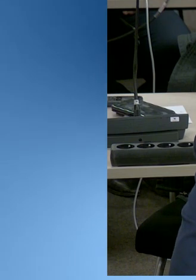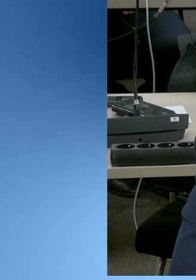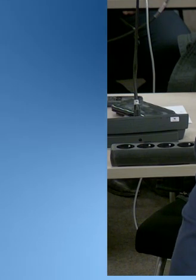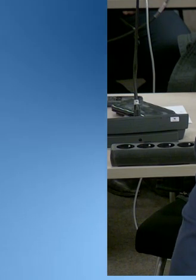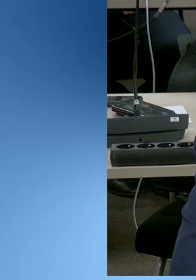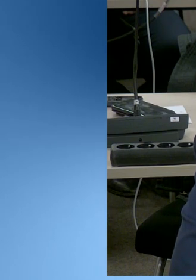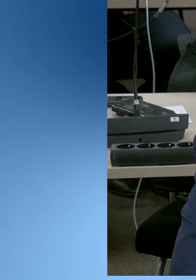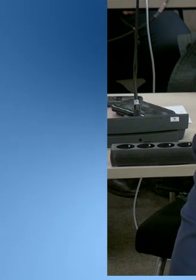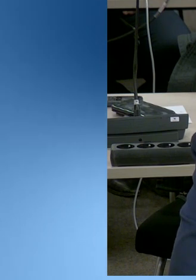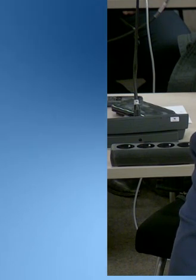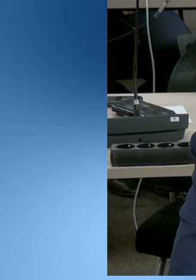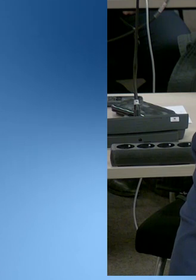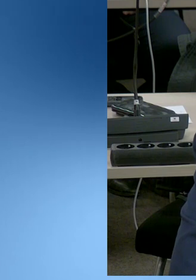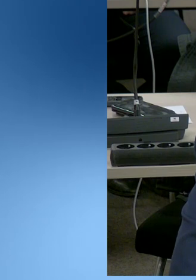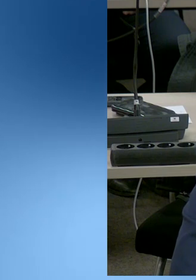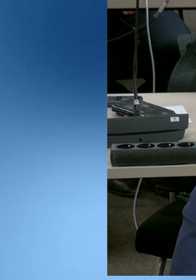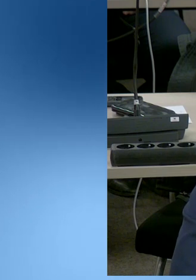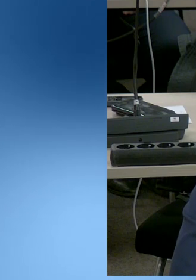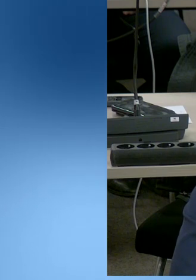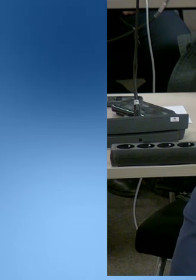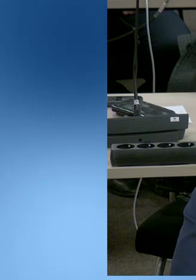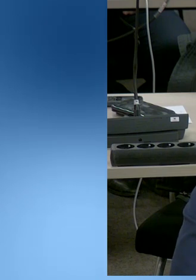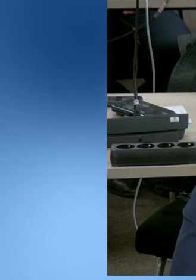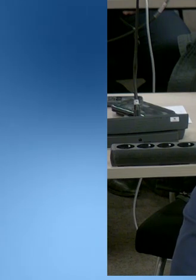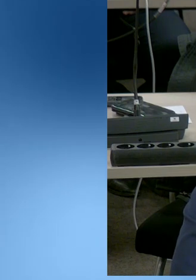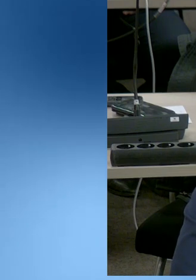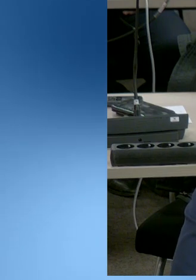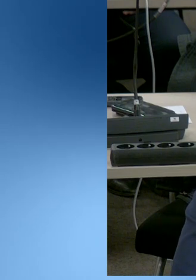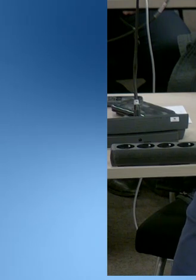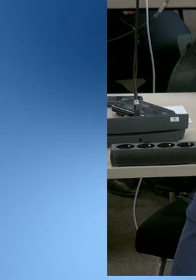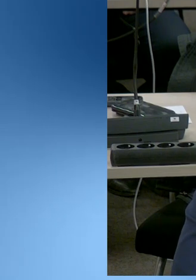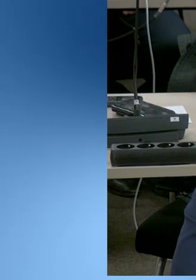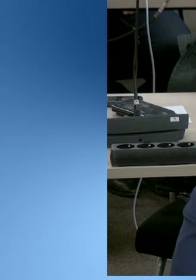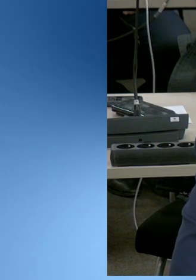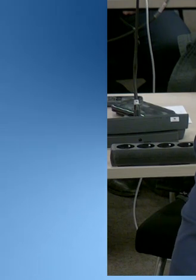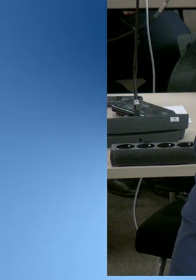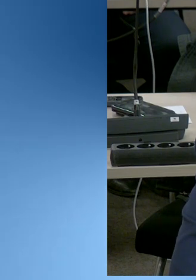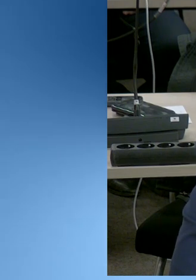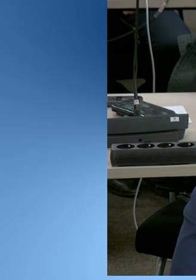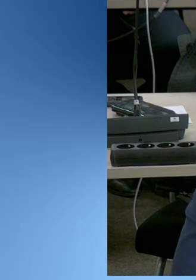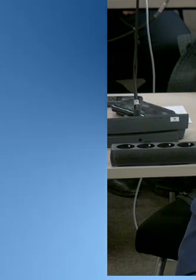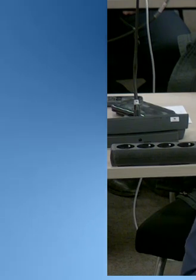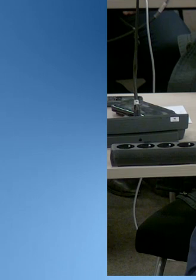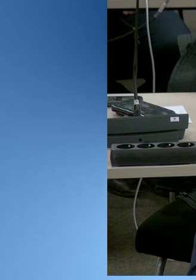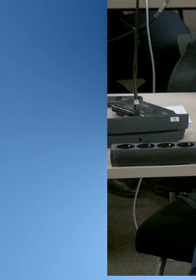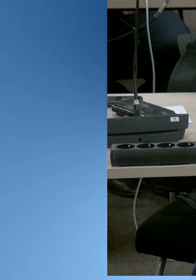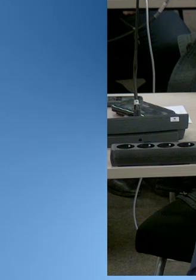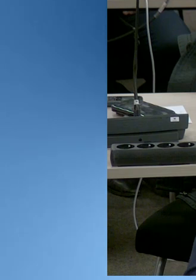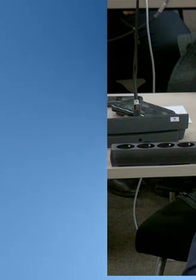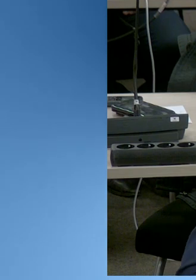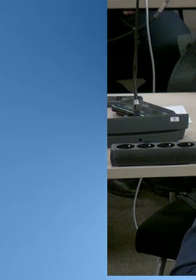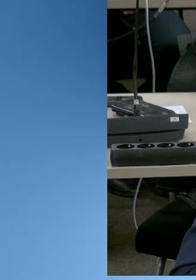territoire d'éducation populaire qui s'est déroulé il y a quelques mois de cela à Grenoble on a eu d'ailleurs les actes qui nous ont